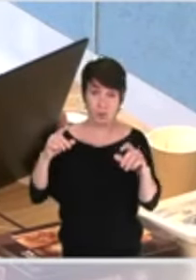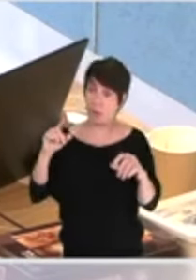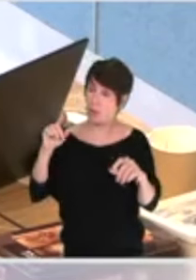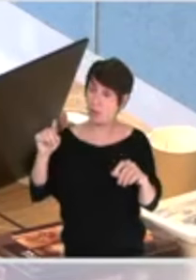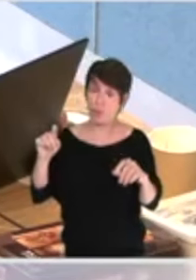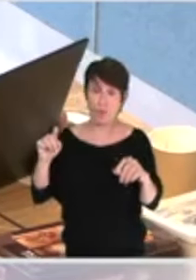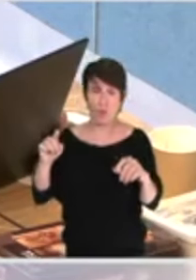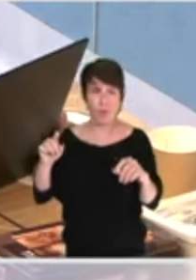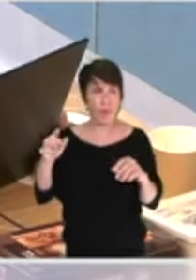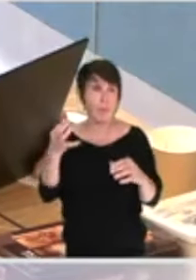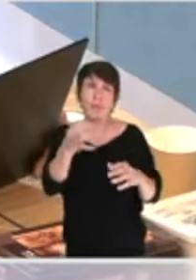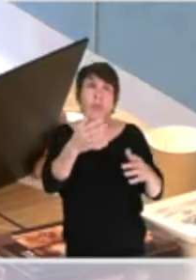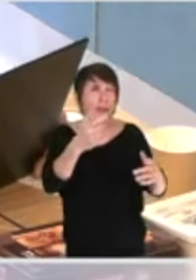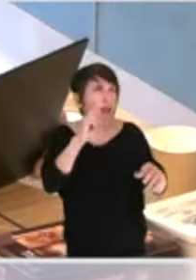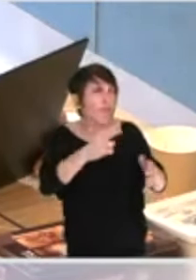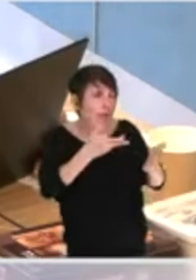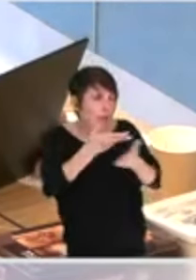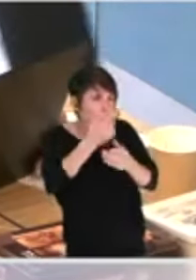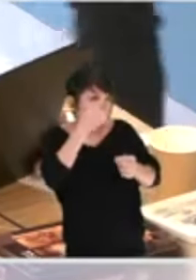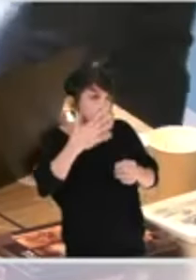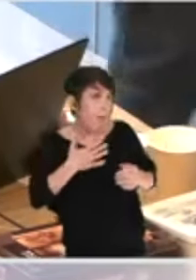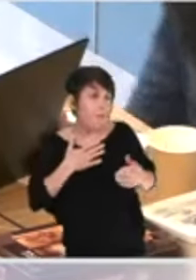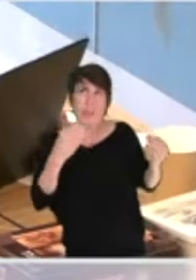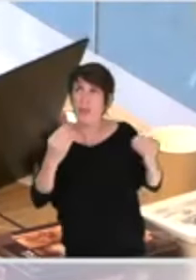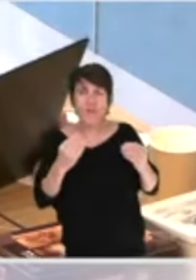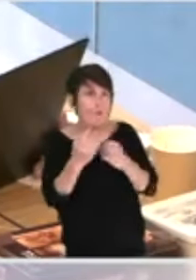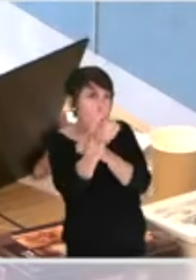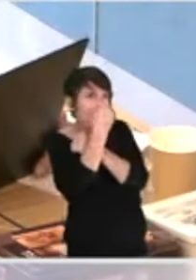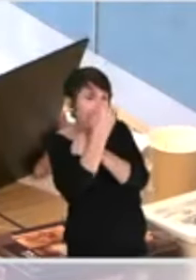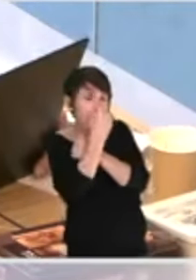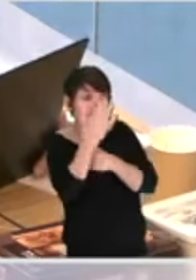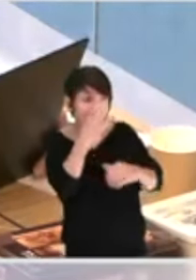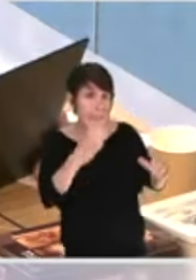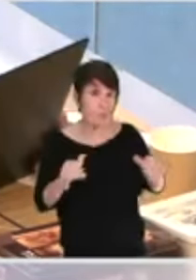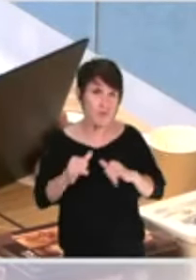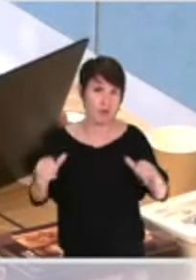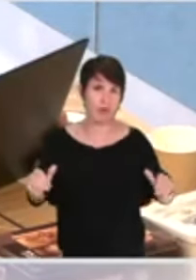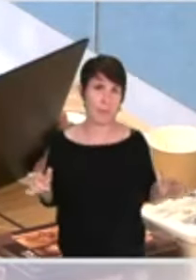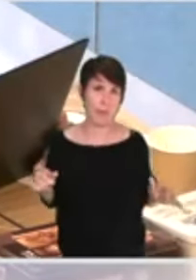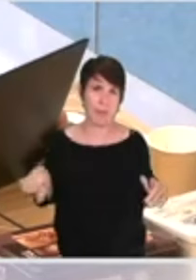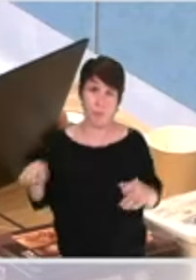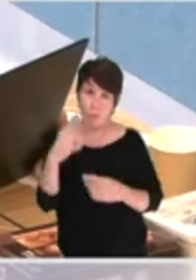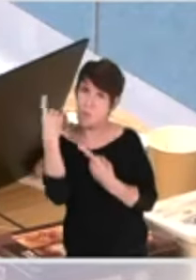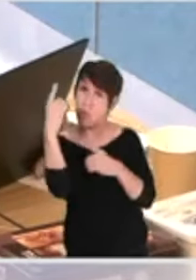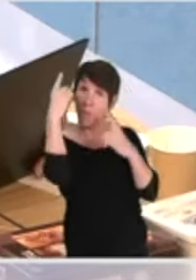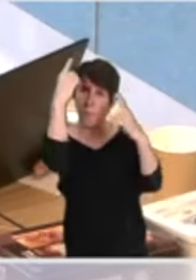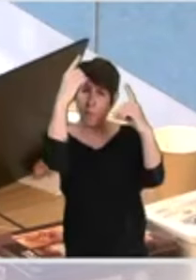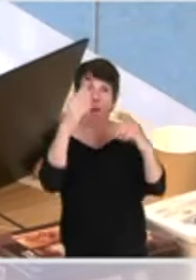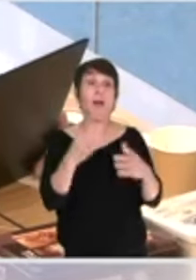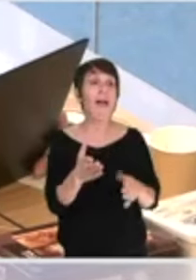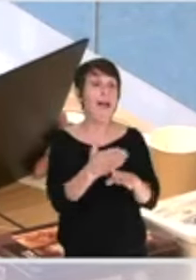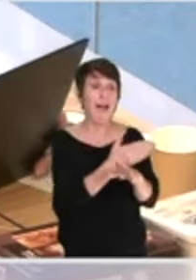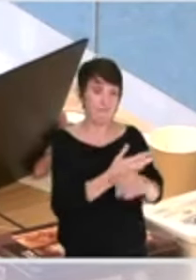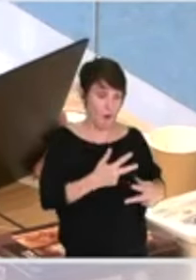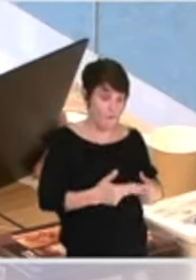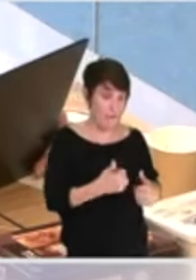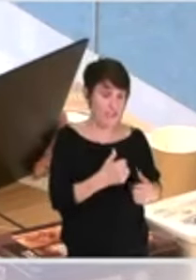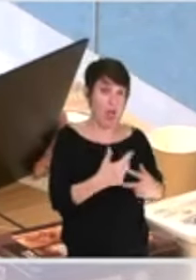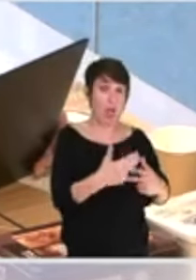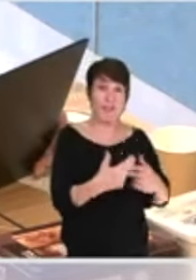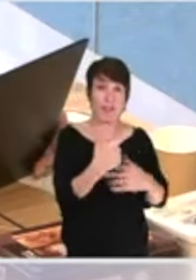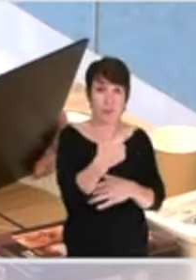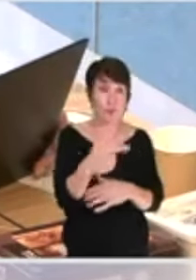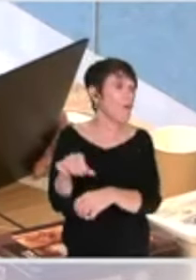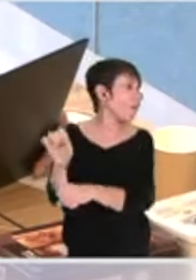de concertation, leur avis et leurs propositions n'ayant jamais été entendus au cours des phases 1 et 2 de la dite